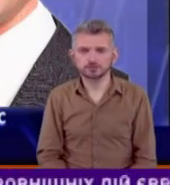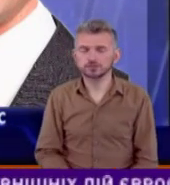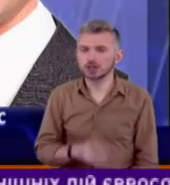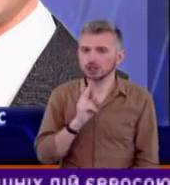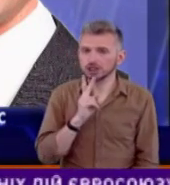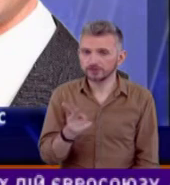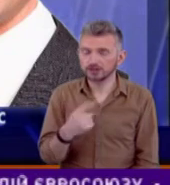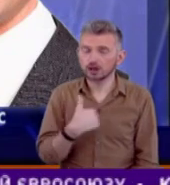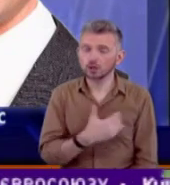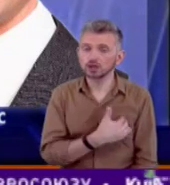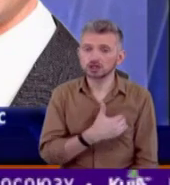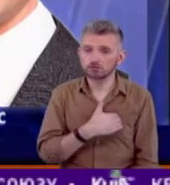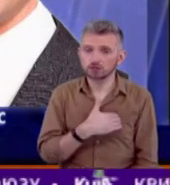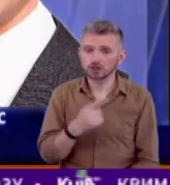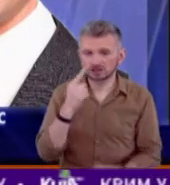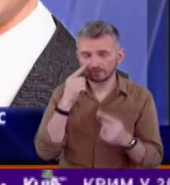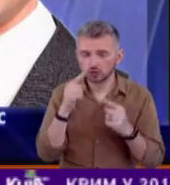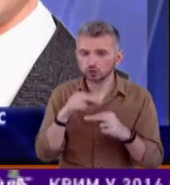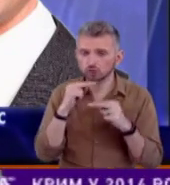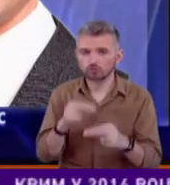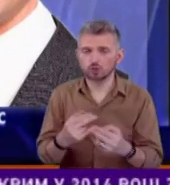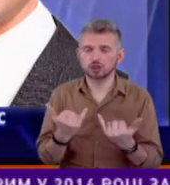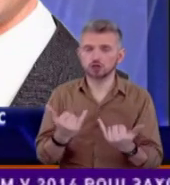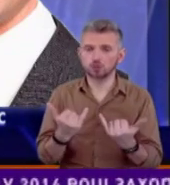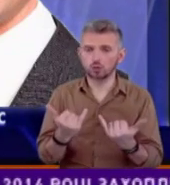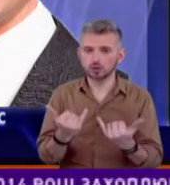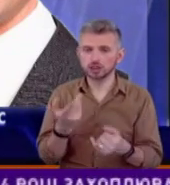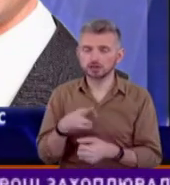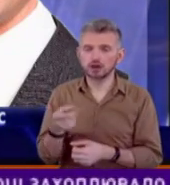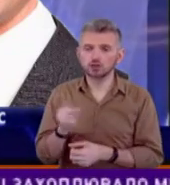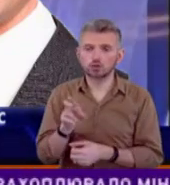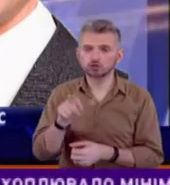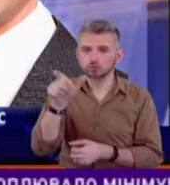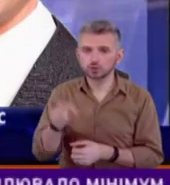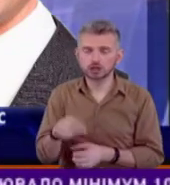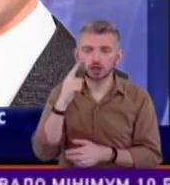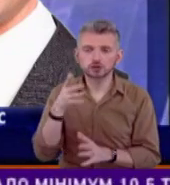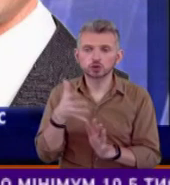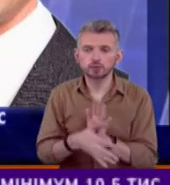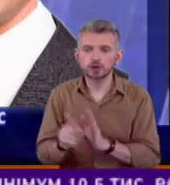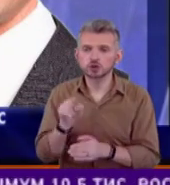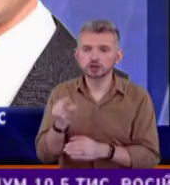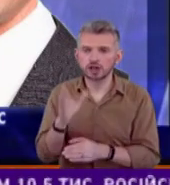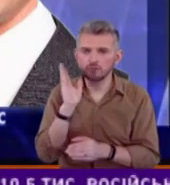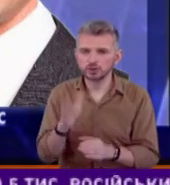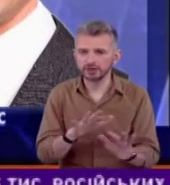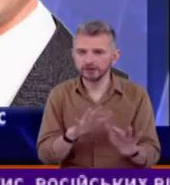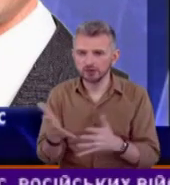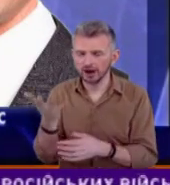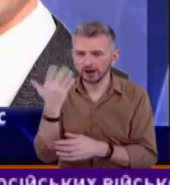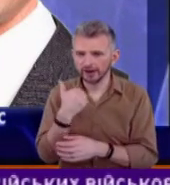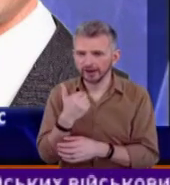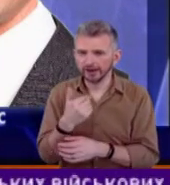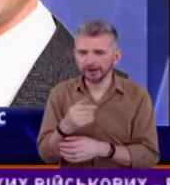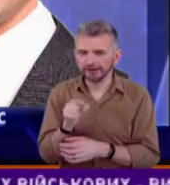Дивіться, я хотів би знов-таки звернути увагу. На сьогодні, для того, щоб людина зрозуміла, що з нею буде відбуватися, коли на